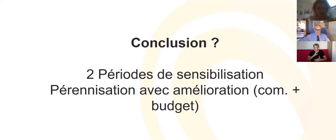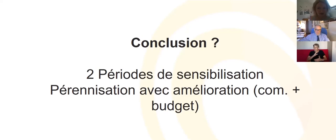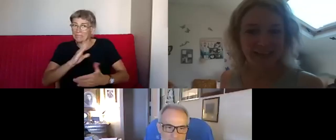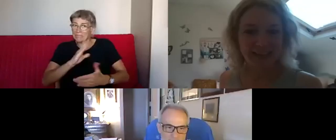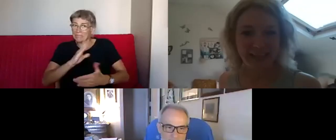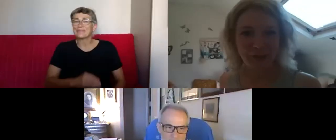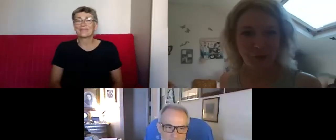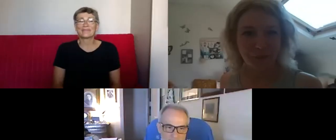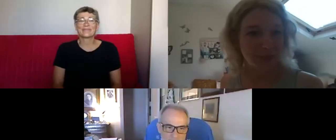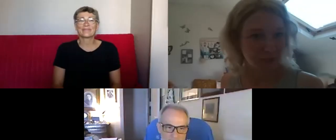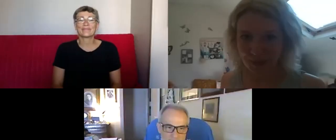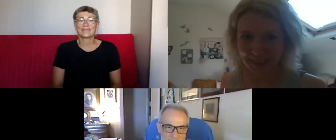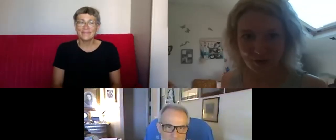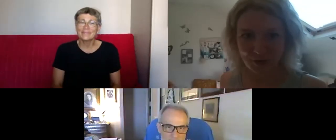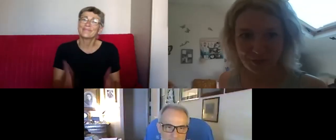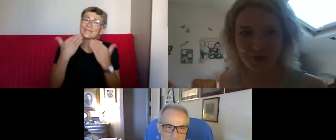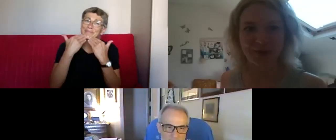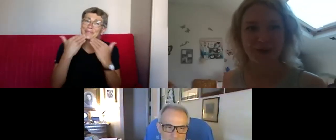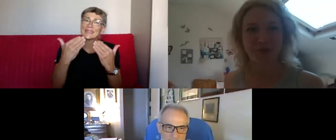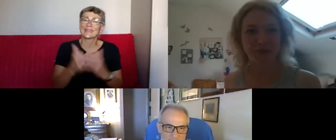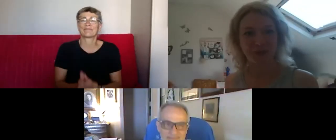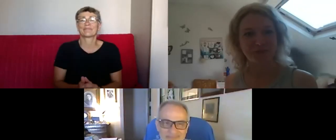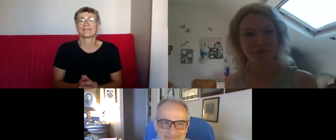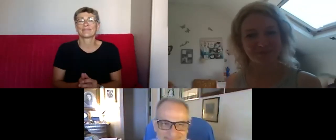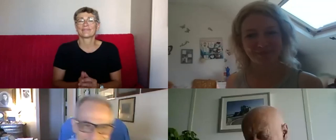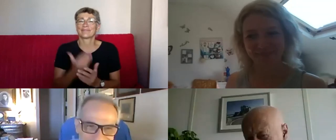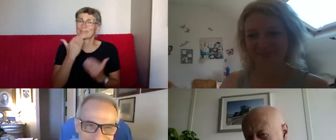parole et je vous remercie encore pour ce temps.